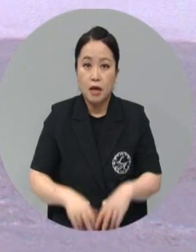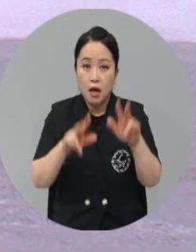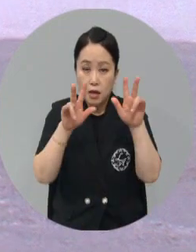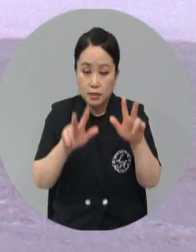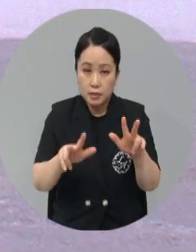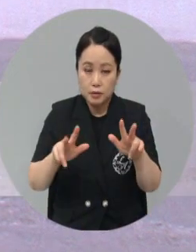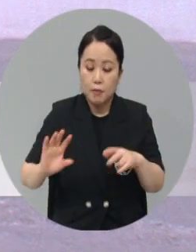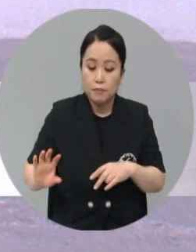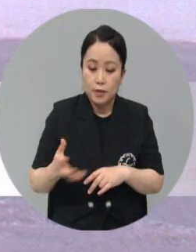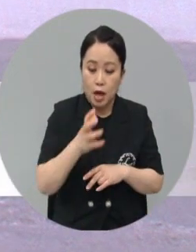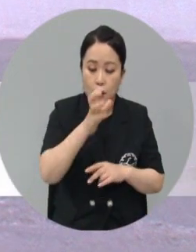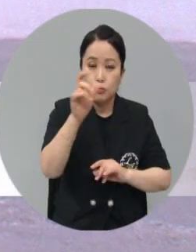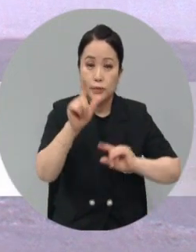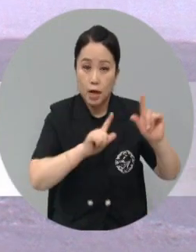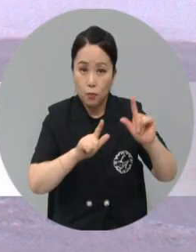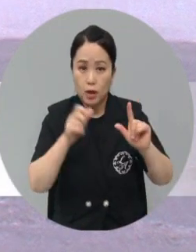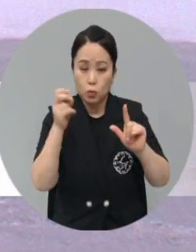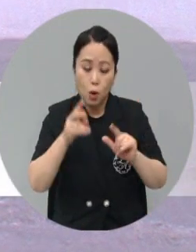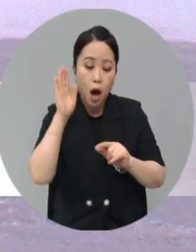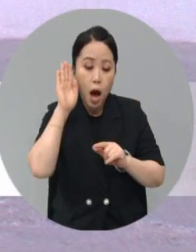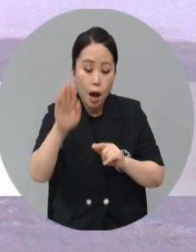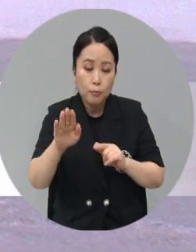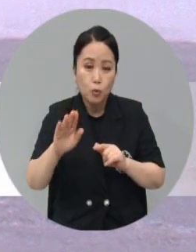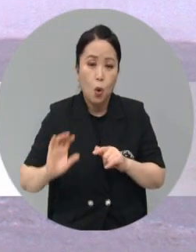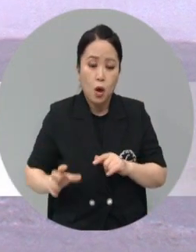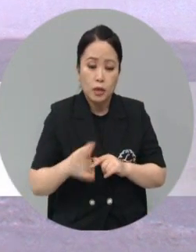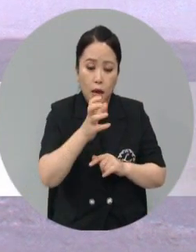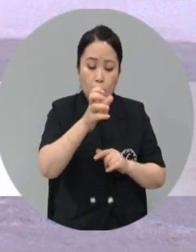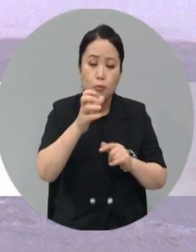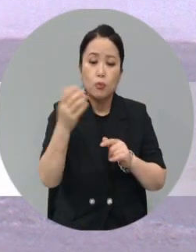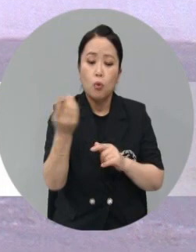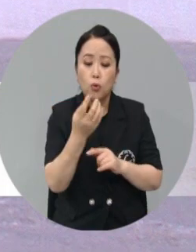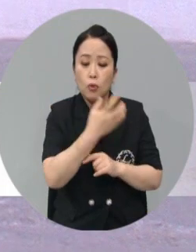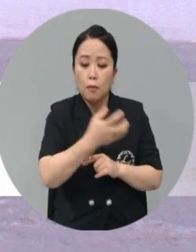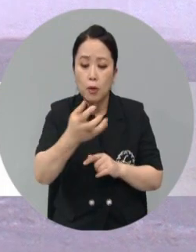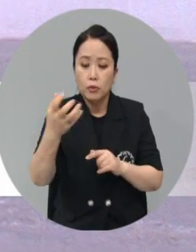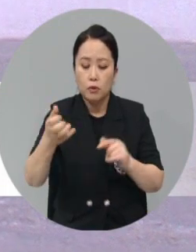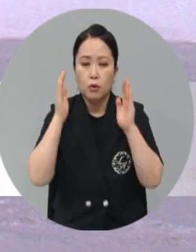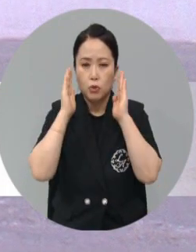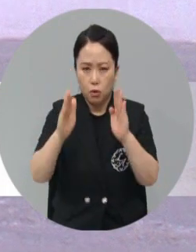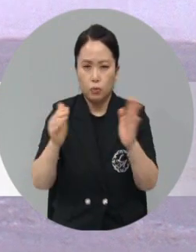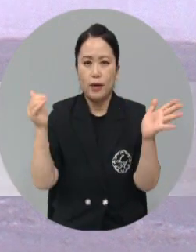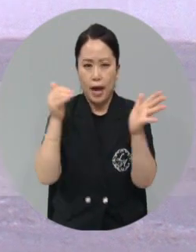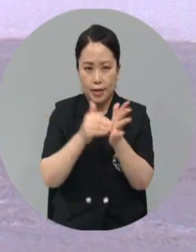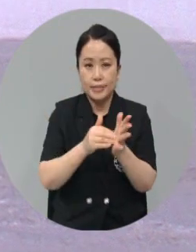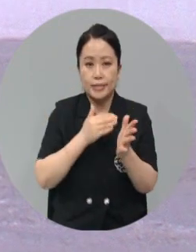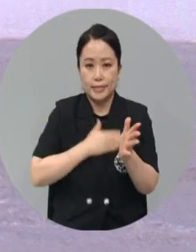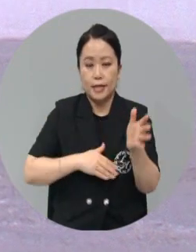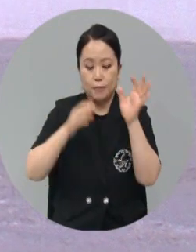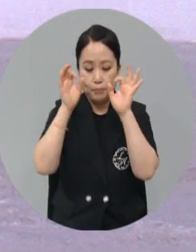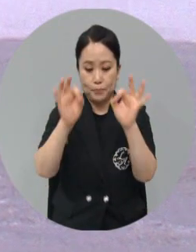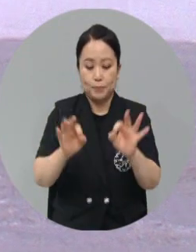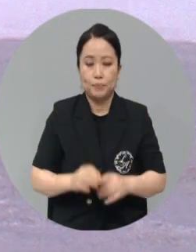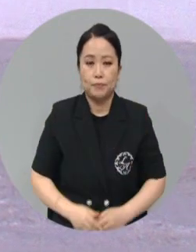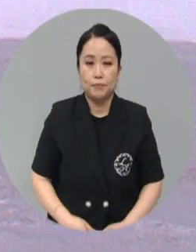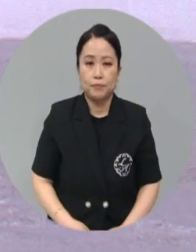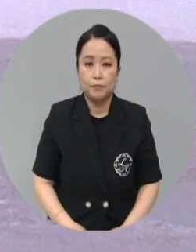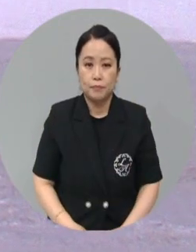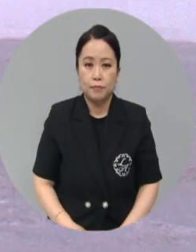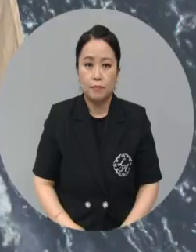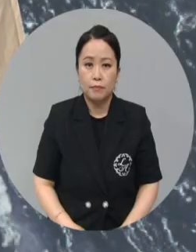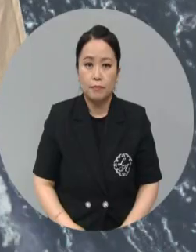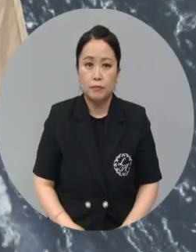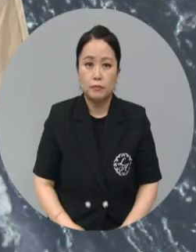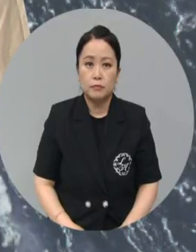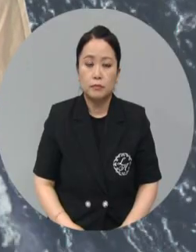네, 이어서 현재 태풍 상황과 앞으로의 이동 경로까지 알아보겠습니다. 정민경 기상캐스터가 짚어드립니다.